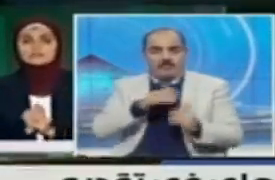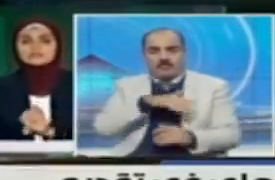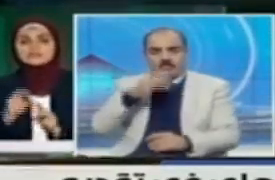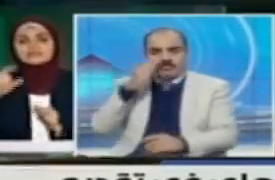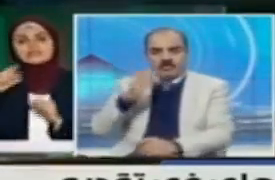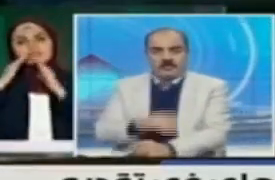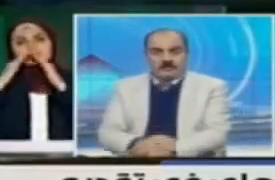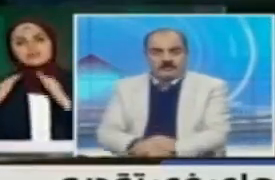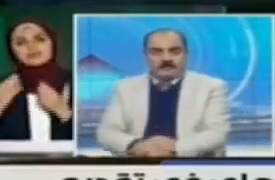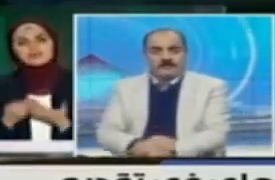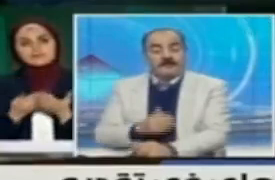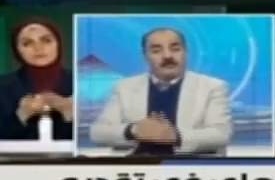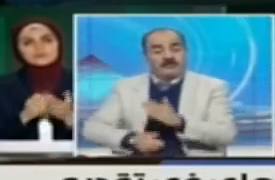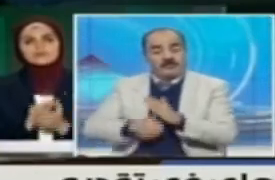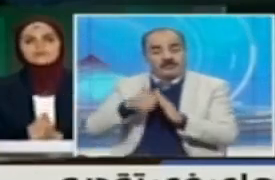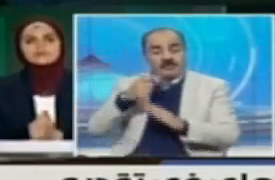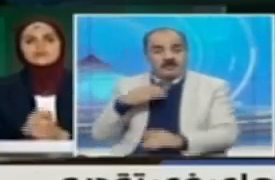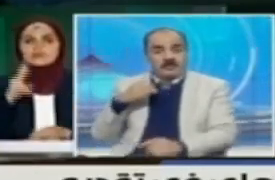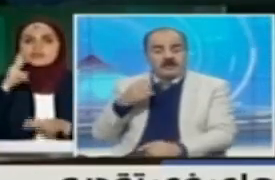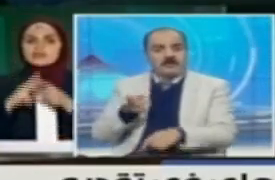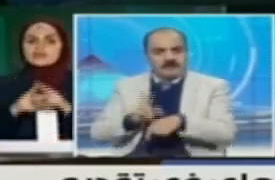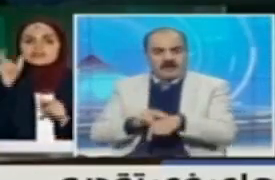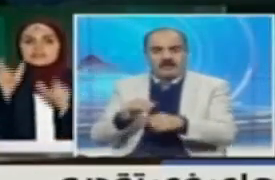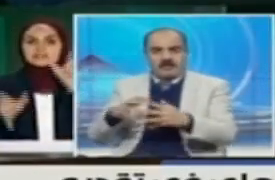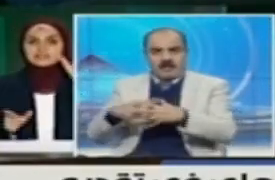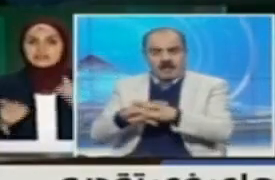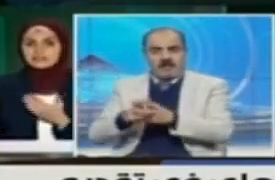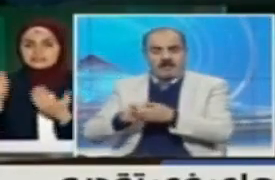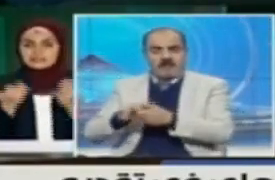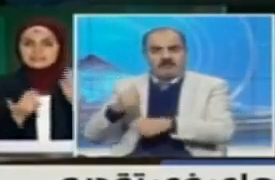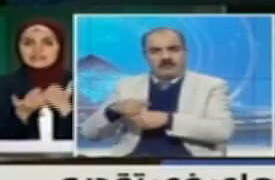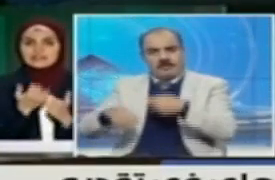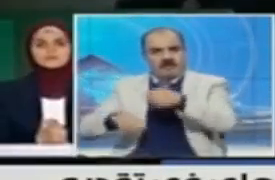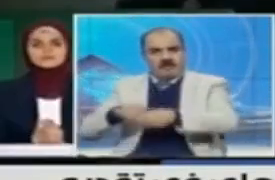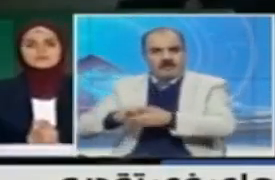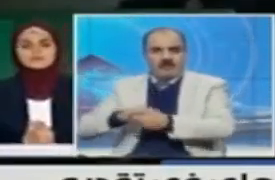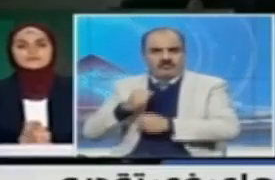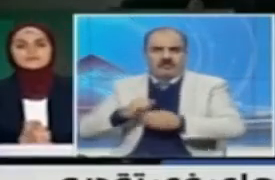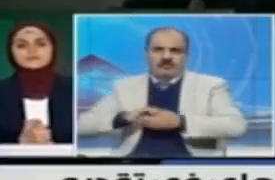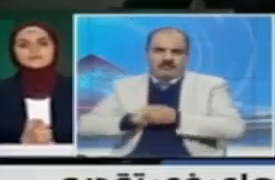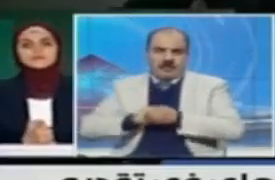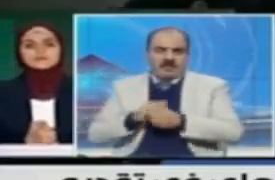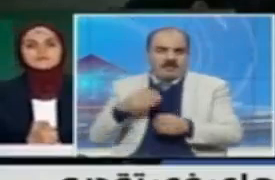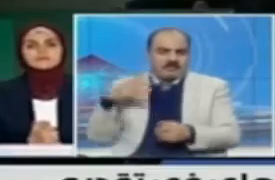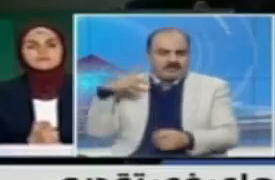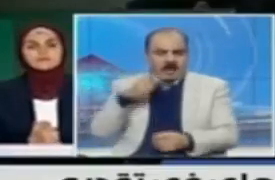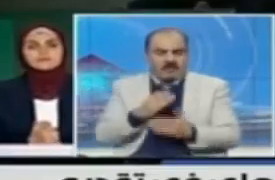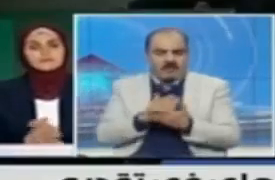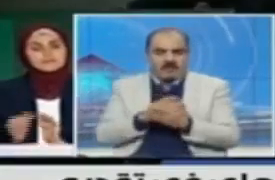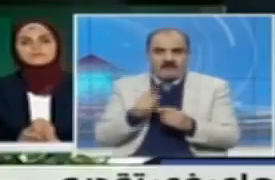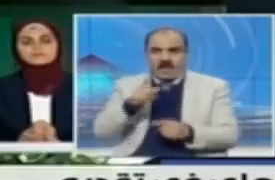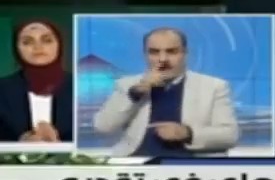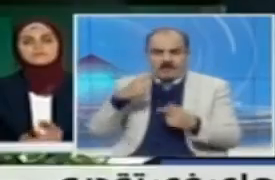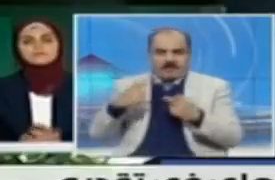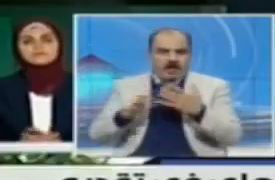مع كل ما تحقق، إلا أن الرئيس السيسي طلب التحالف والمساهمين بمزيد من الجهود للتغلب على تداعيات أزمة